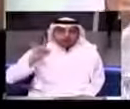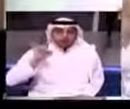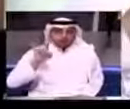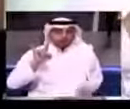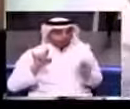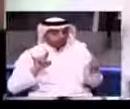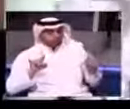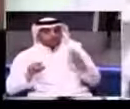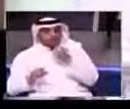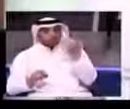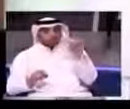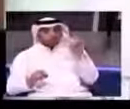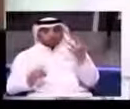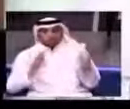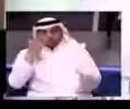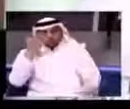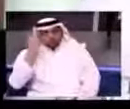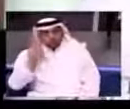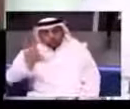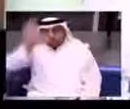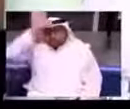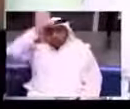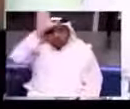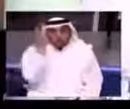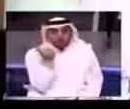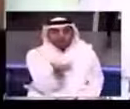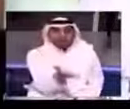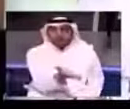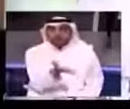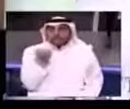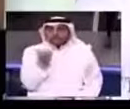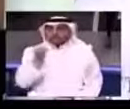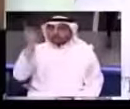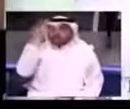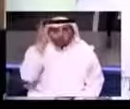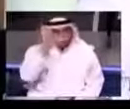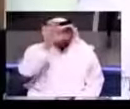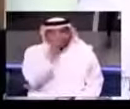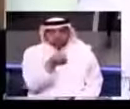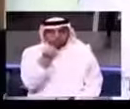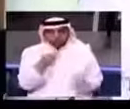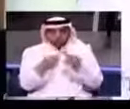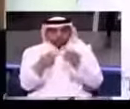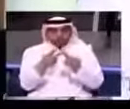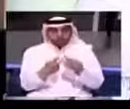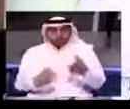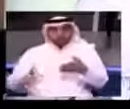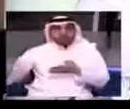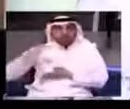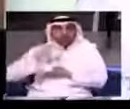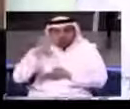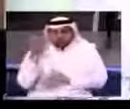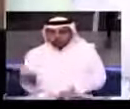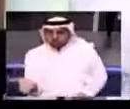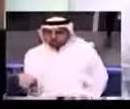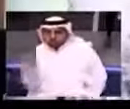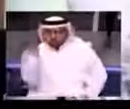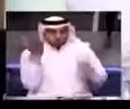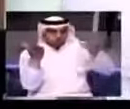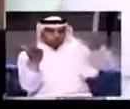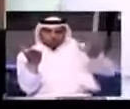5 سنوات، تؤتي الملك من تشاء وتنزع الملك ممن تشاء وتعز من تشاء وتذل من تشاء